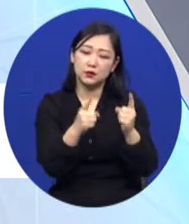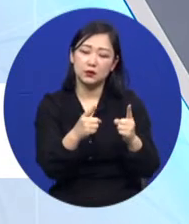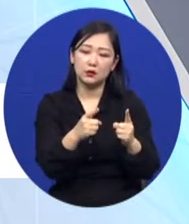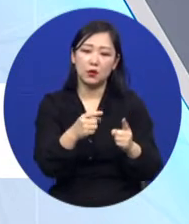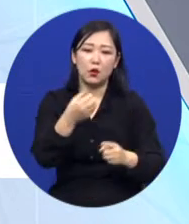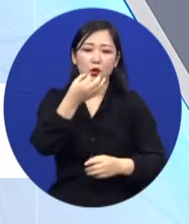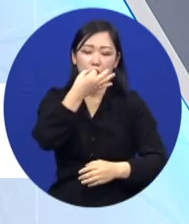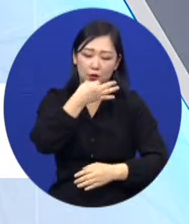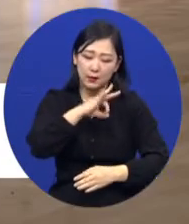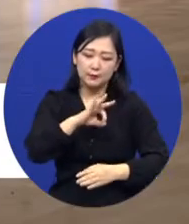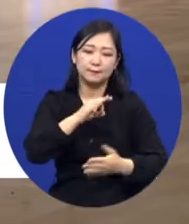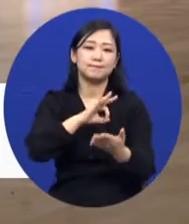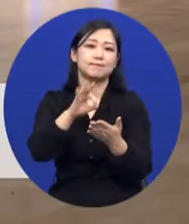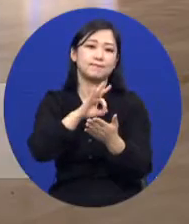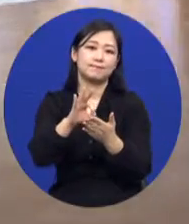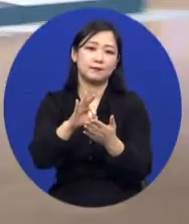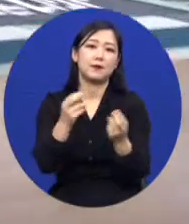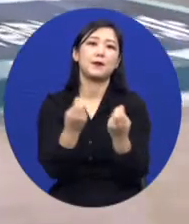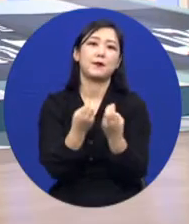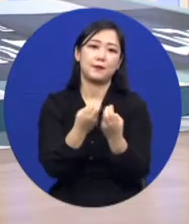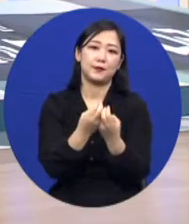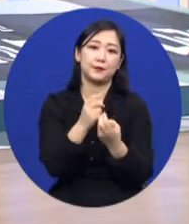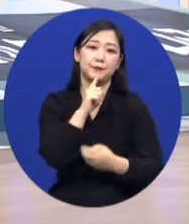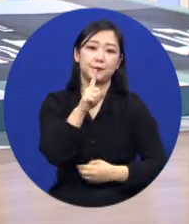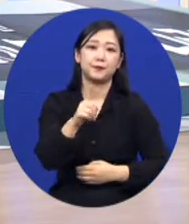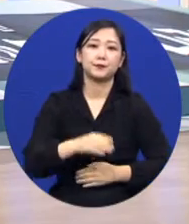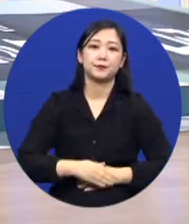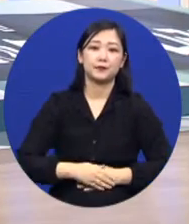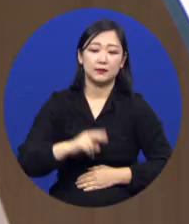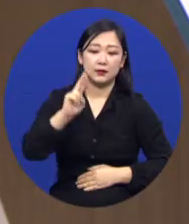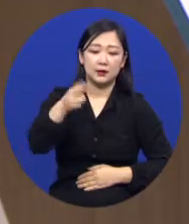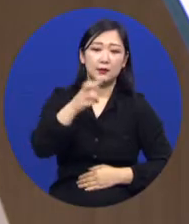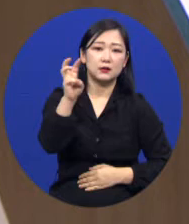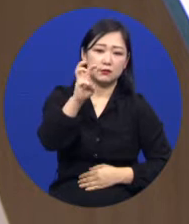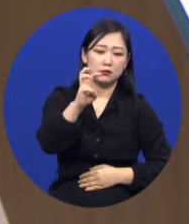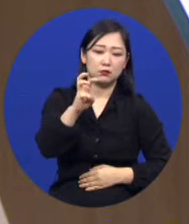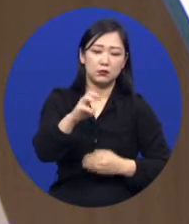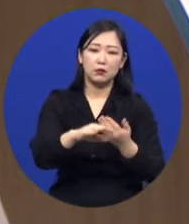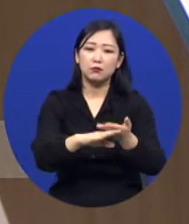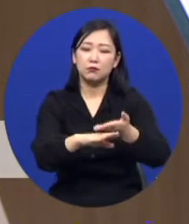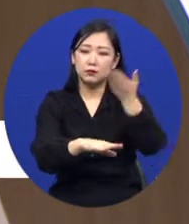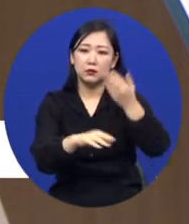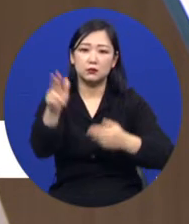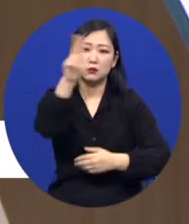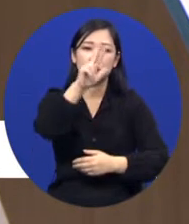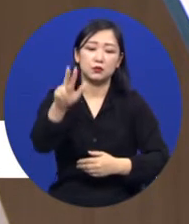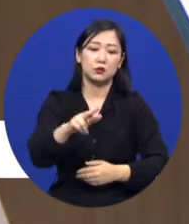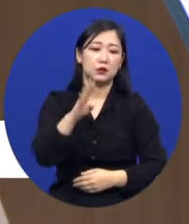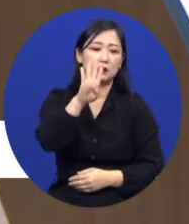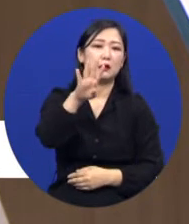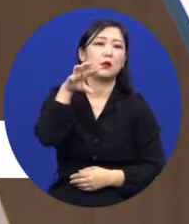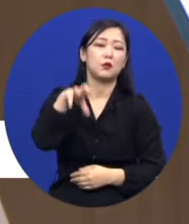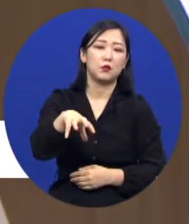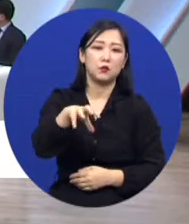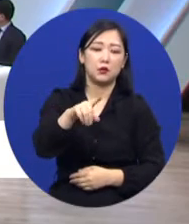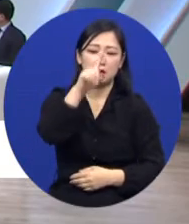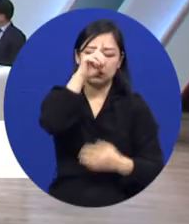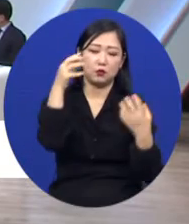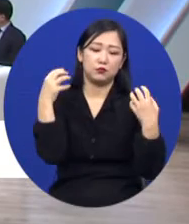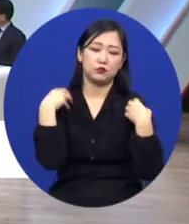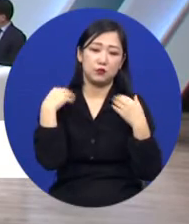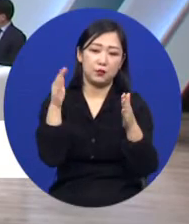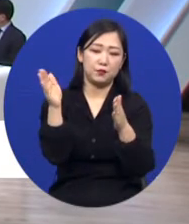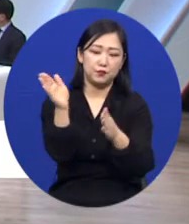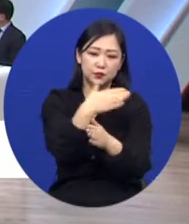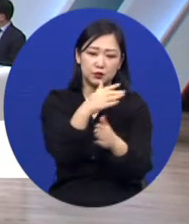효율적으로 사용되는 길이다. 또 230개가 넘는 전국 지자체 가운데 단 네 곳만이 중앙정부로부터